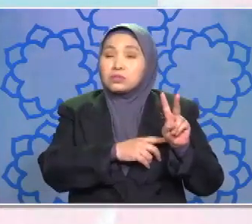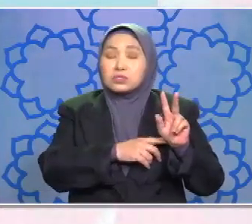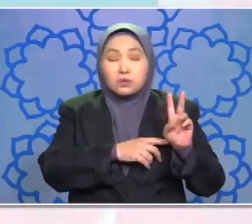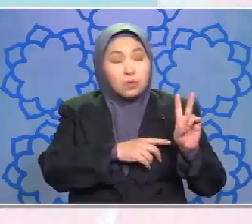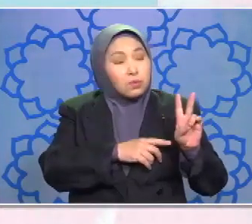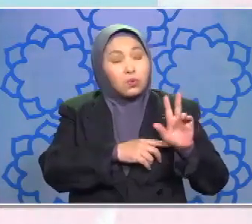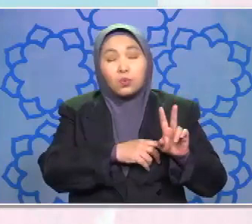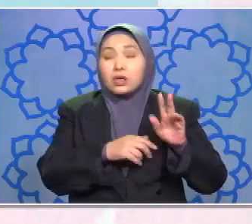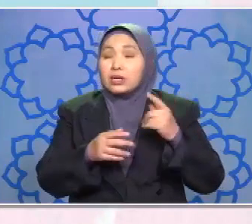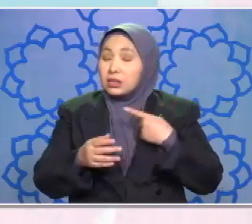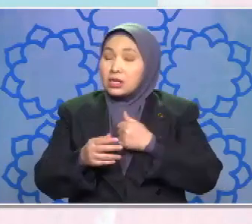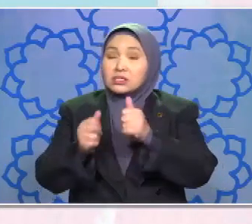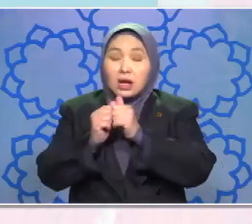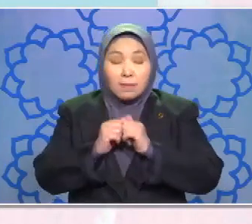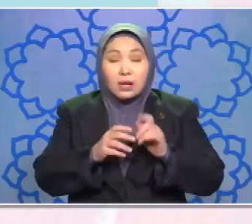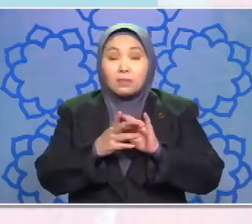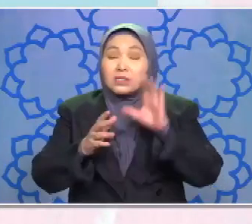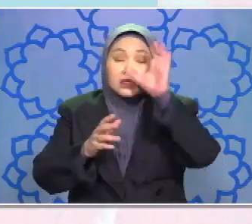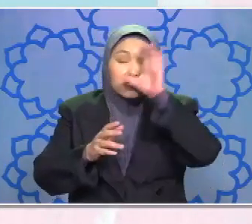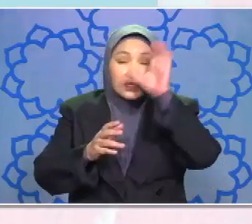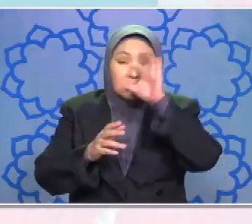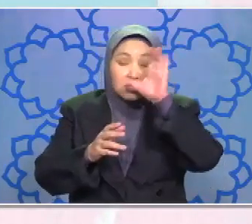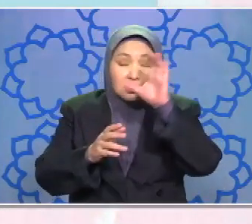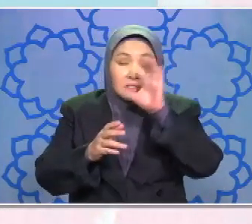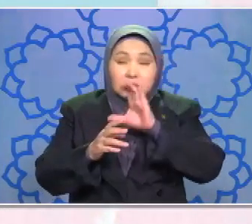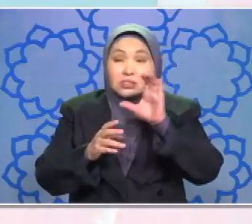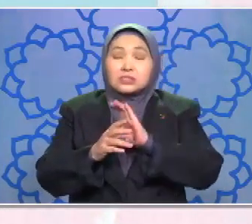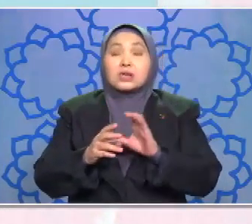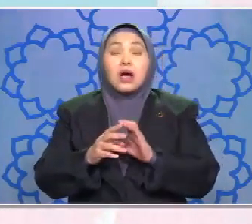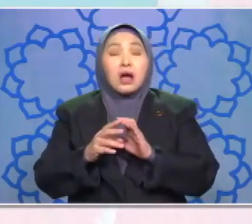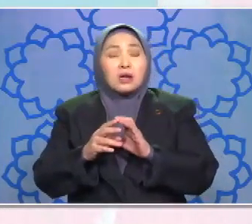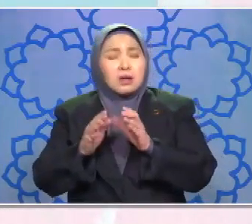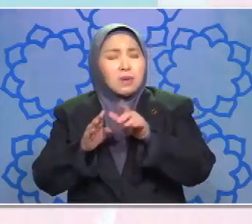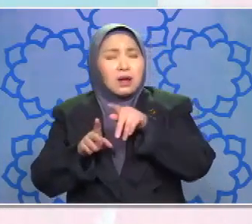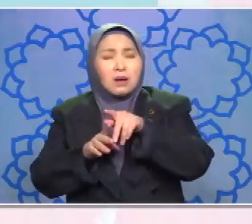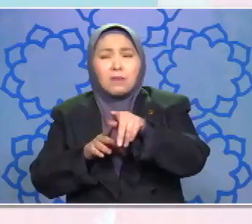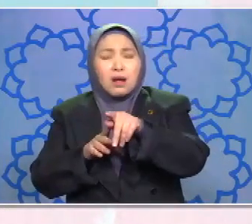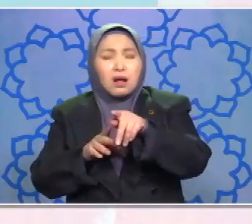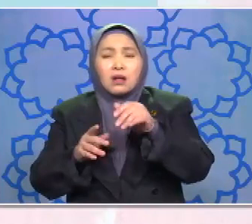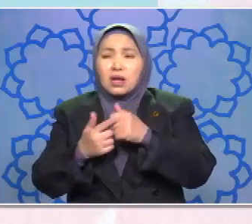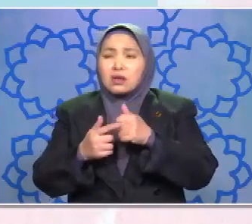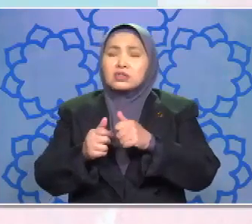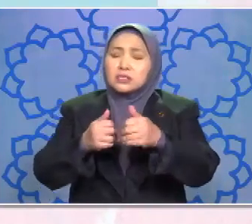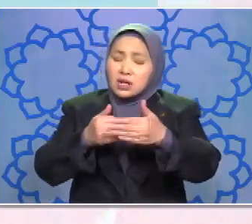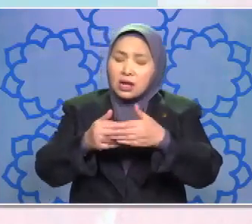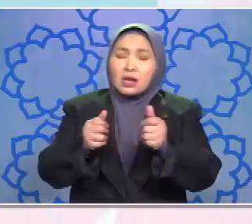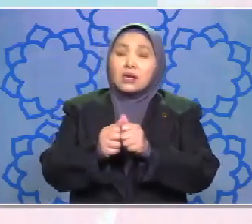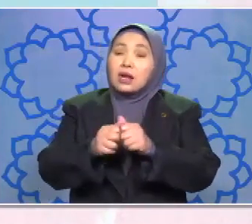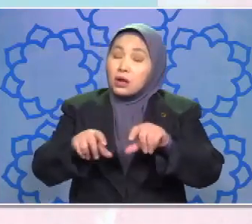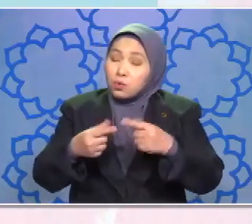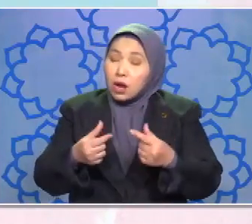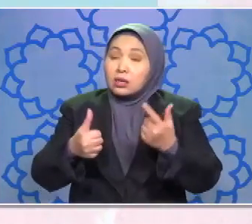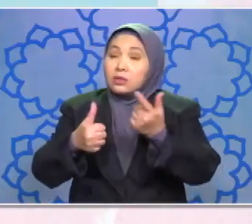pertama, untuk kita sama-sama sentiasa mencari pakar yang membawa kepada Al-Quran, bukan pakar jauh daripada Al-Quran. Itu yang